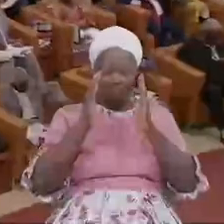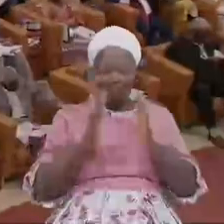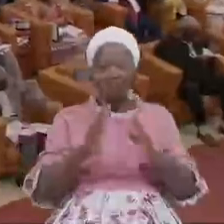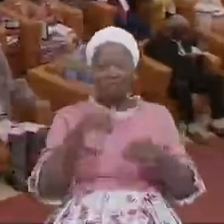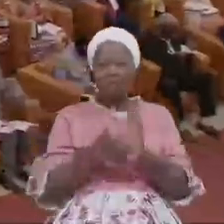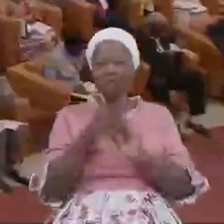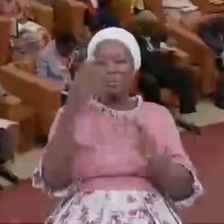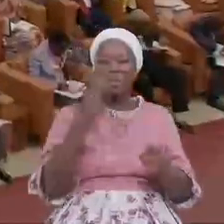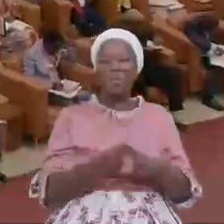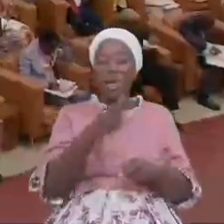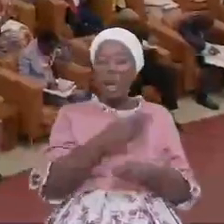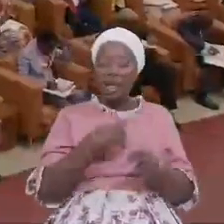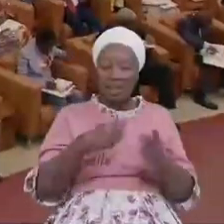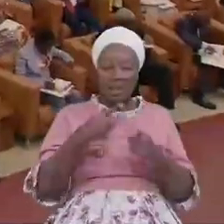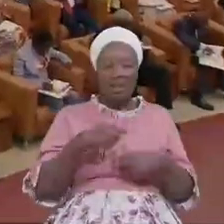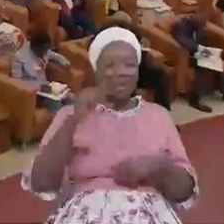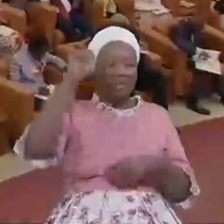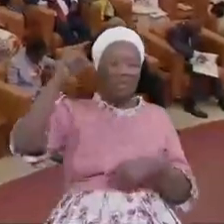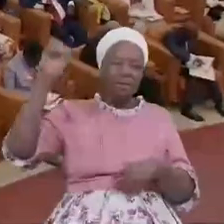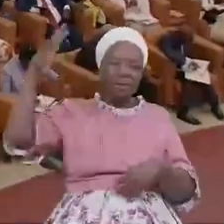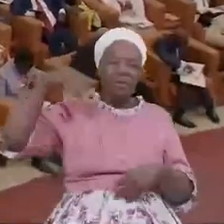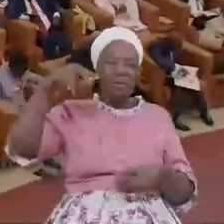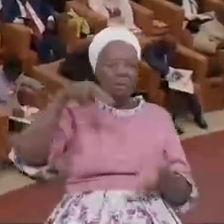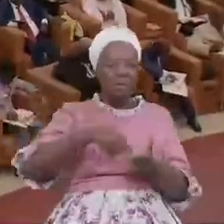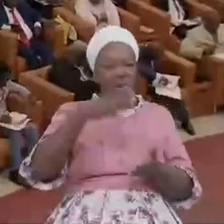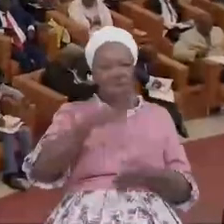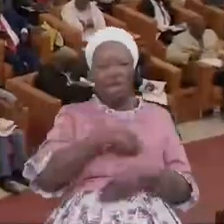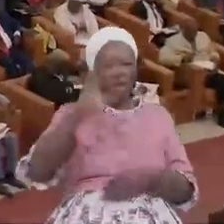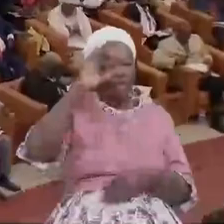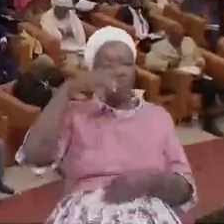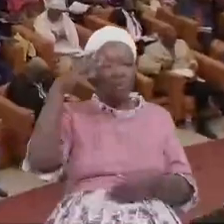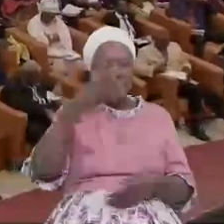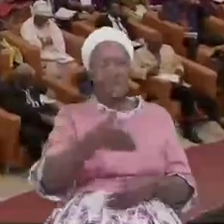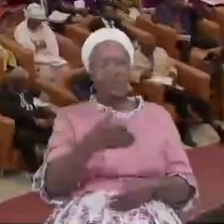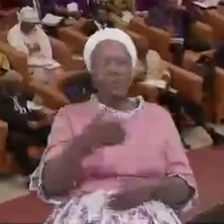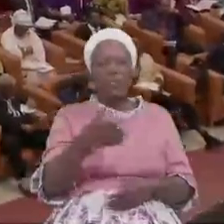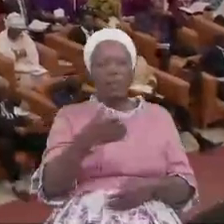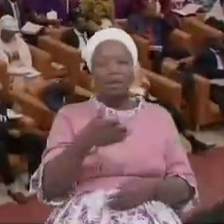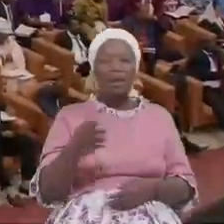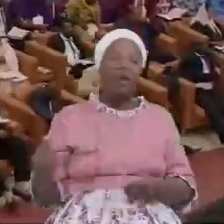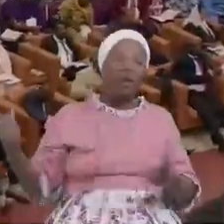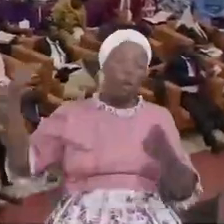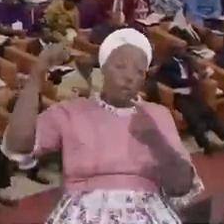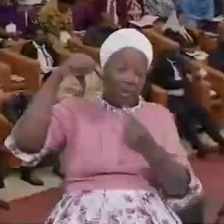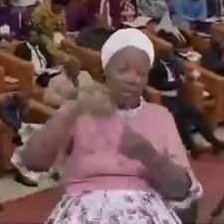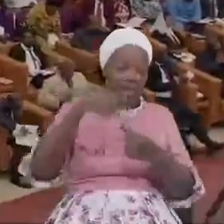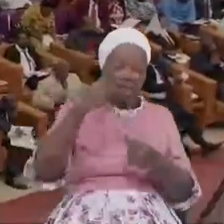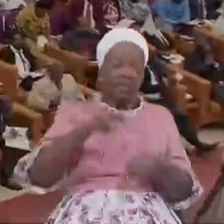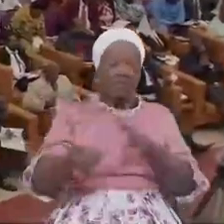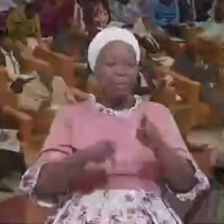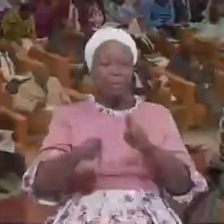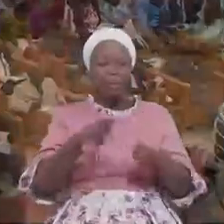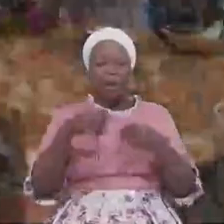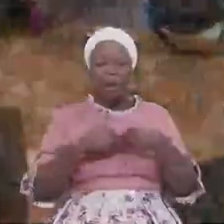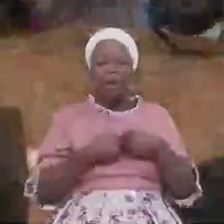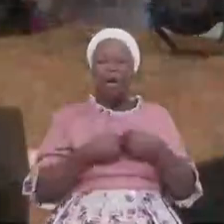Et le soleil s'arrêta et la lune suspendue sa course jusqu'à ce que la nation eût tiré vengeance